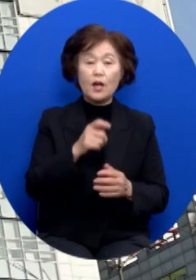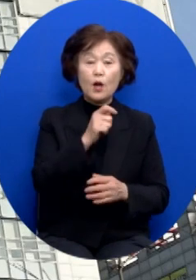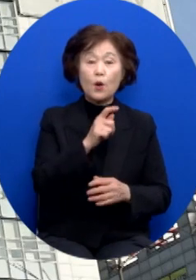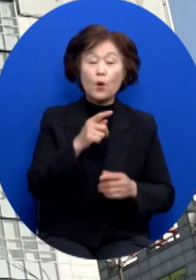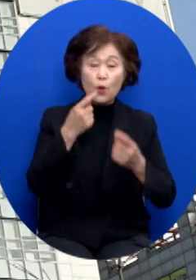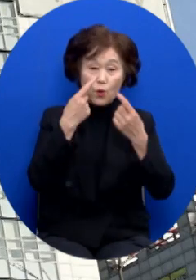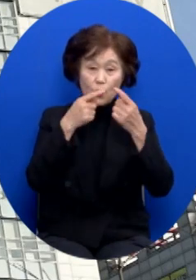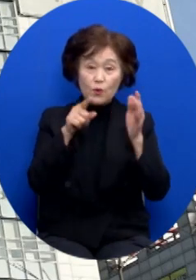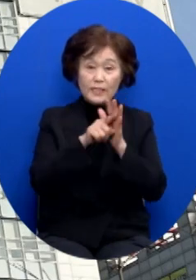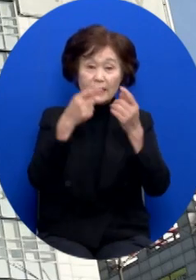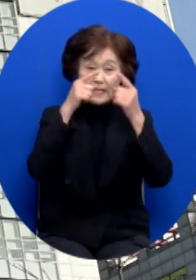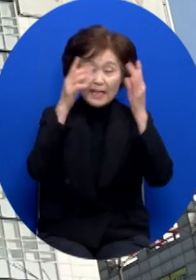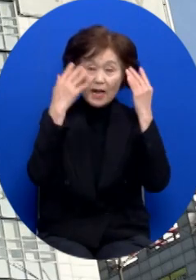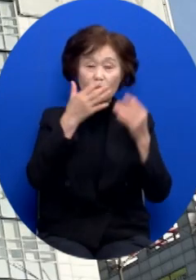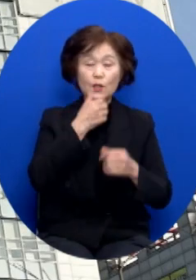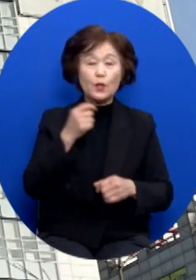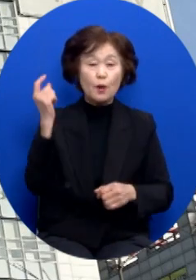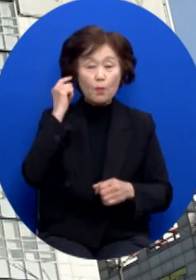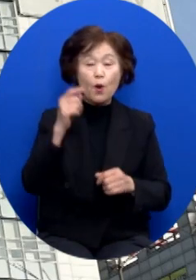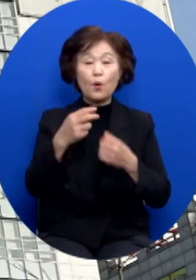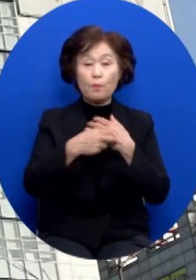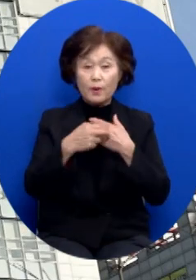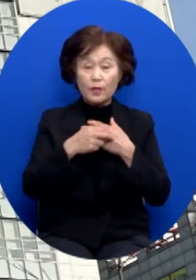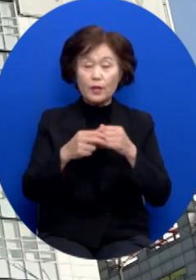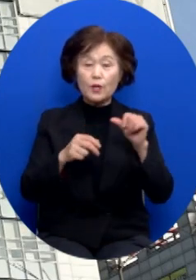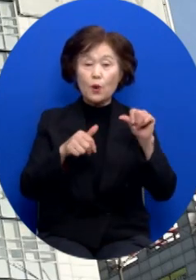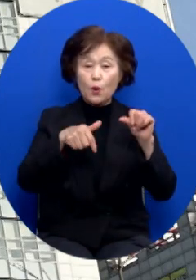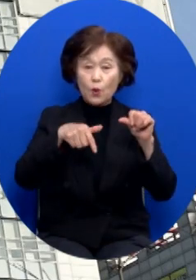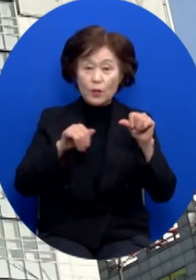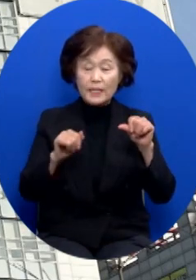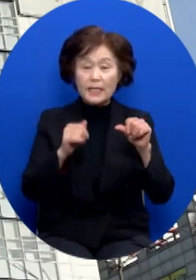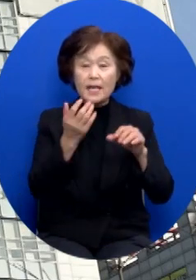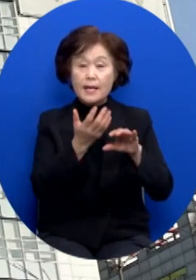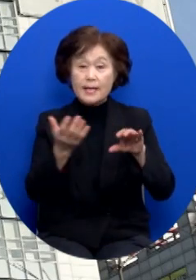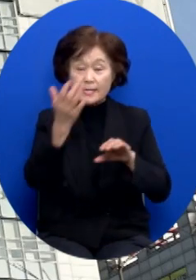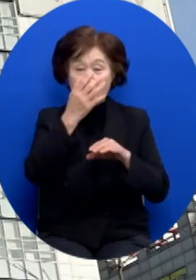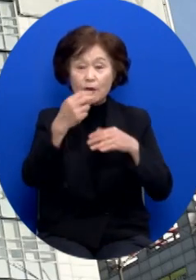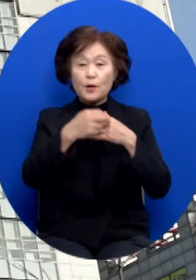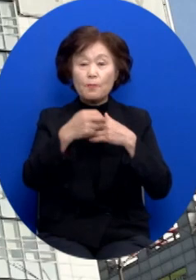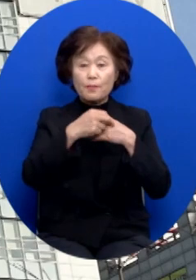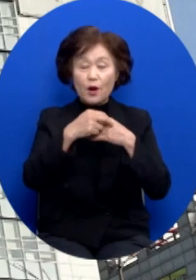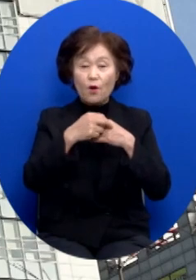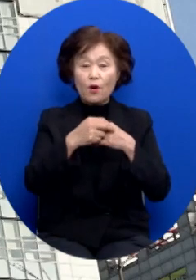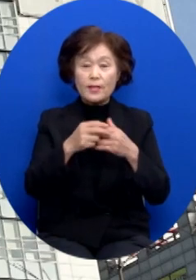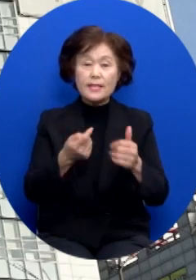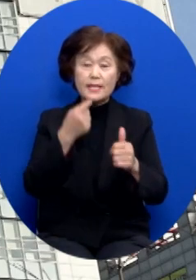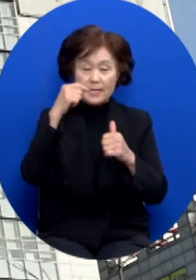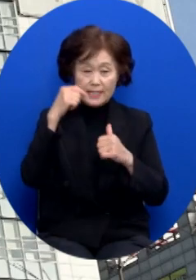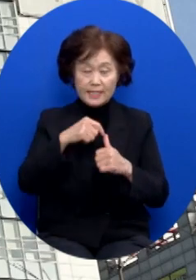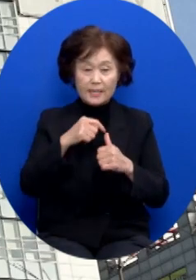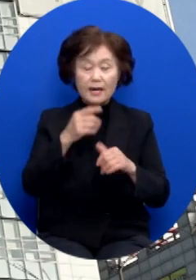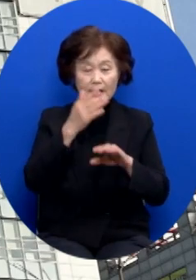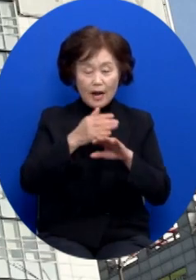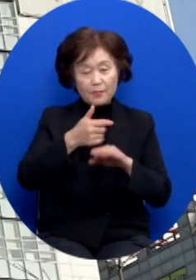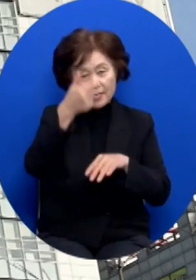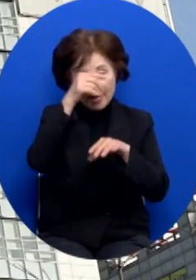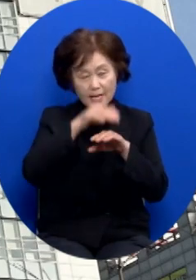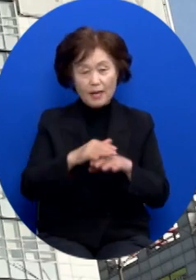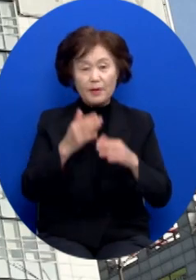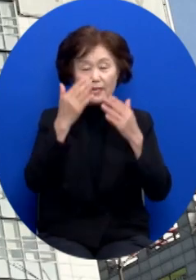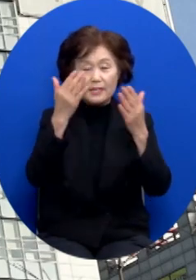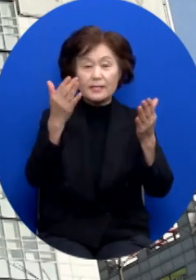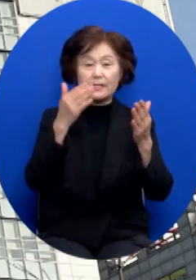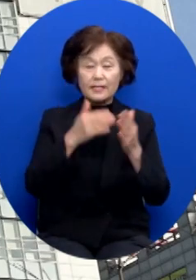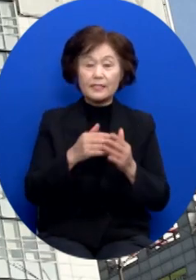고신대학교 보금병원이 제5기 상급병원 지정 감사 예배를 드렸습니다. 예배에서는 대한예수교